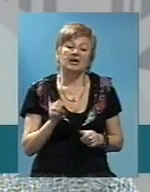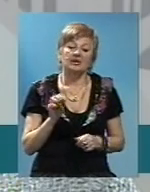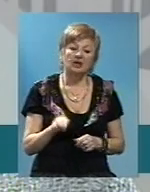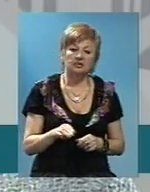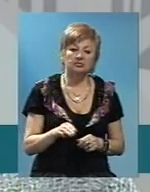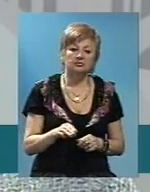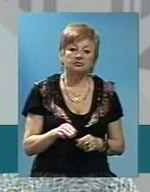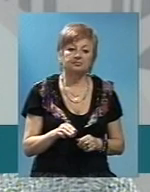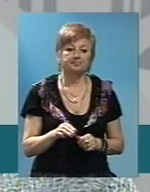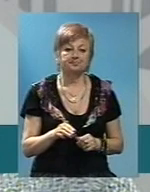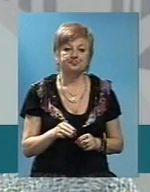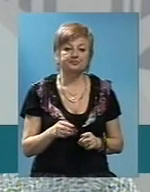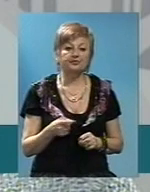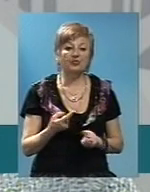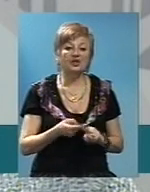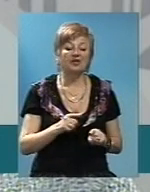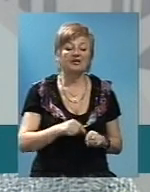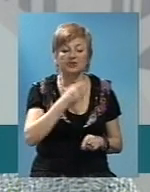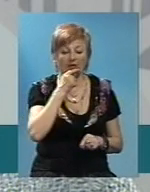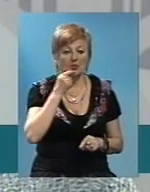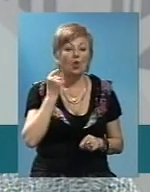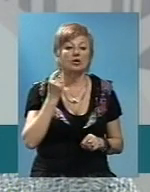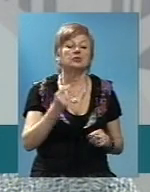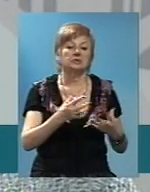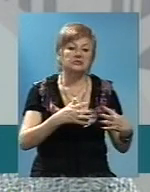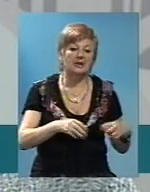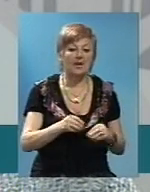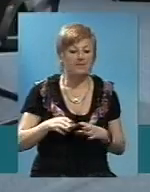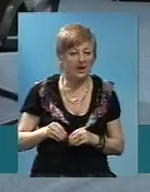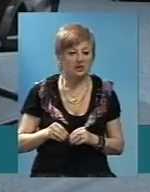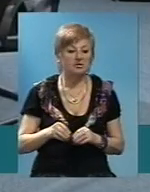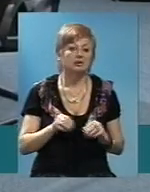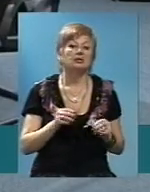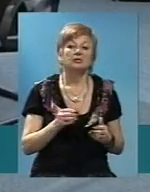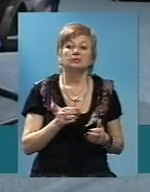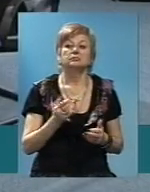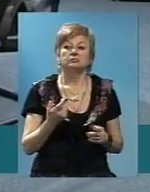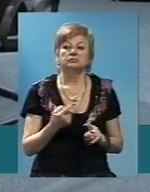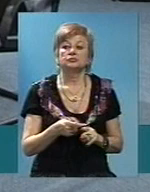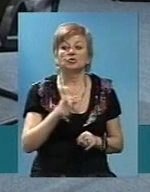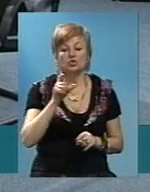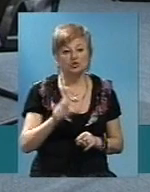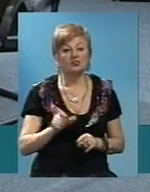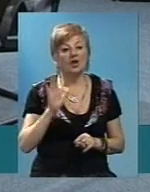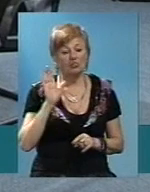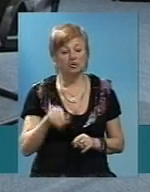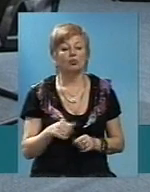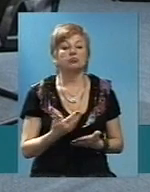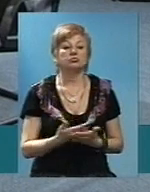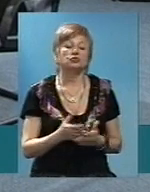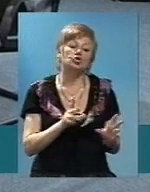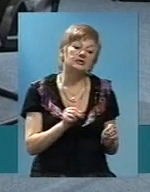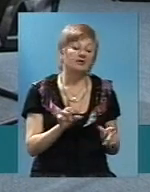із ось цих багатьох родин, там особистих щасть або нещасть, людей власне потім складається там щасливе